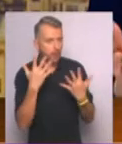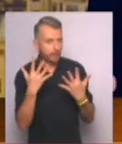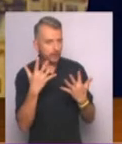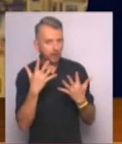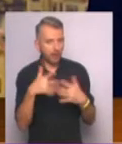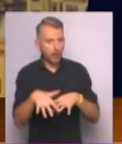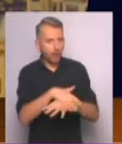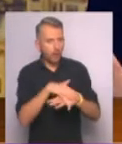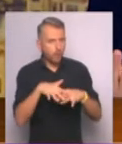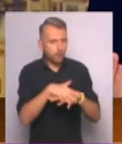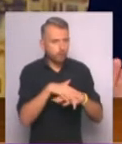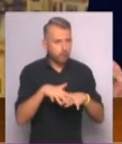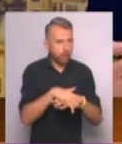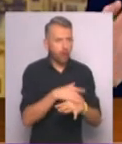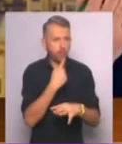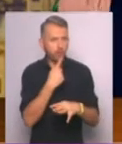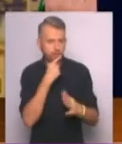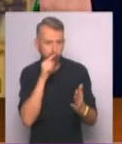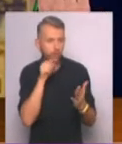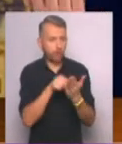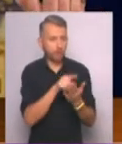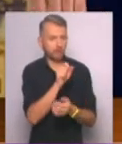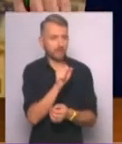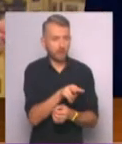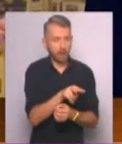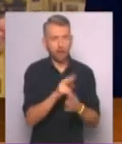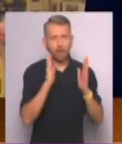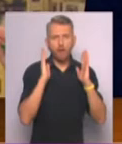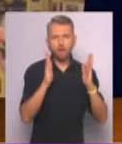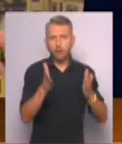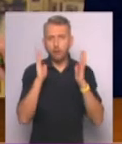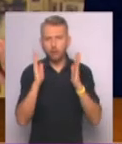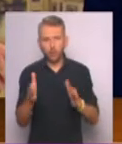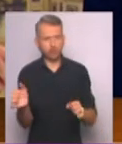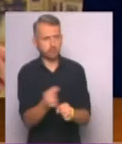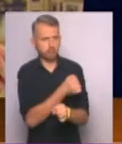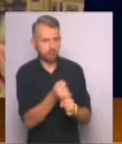юрба намагається пробитися до зали, в коридорах бійка влаштована